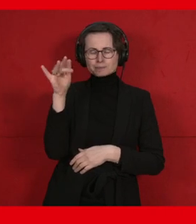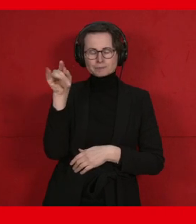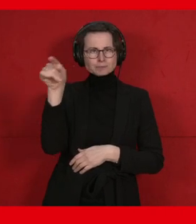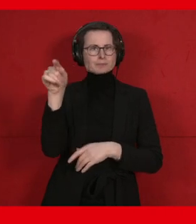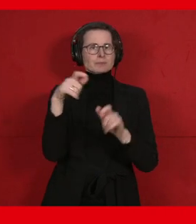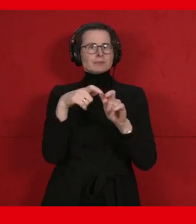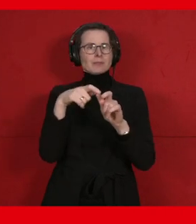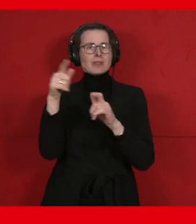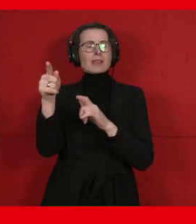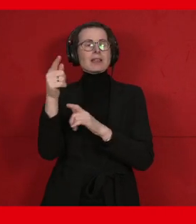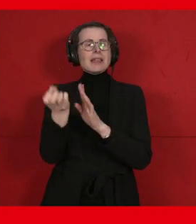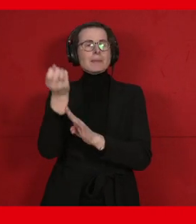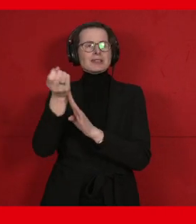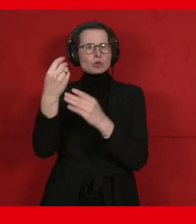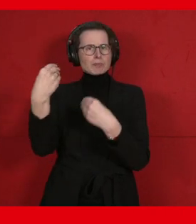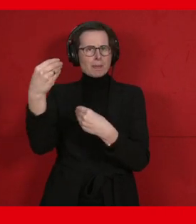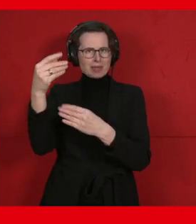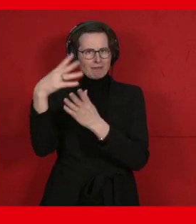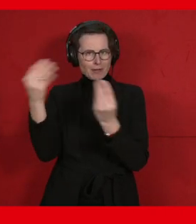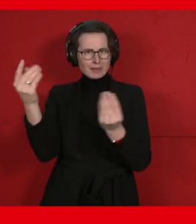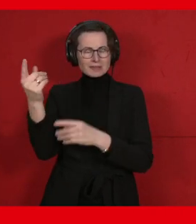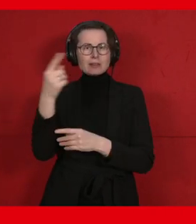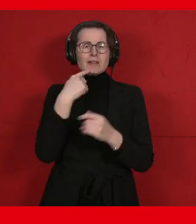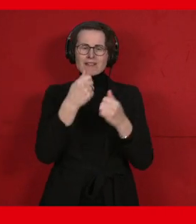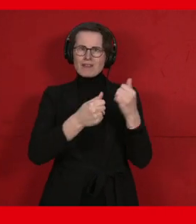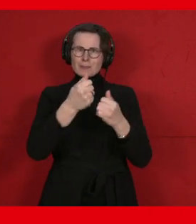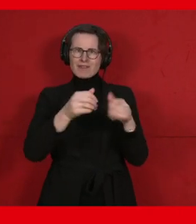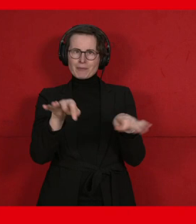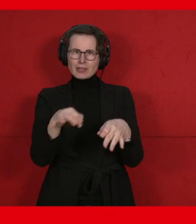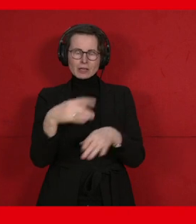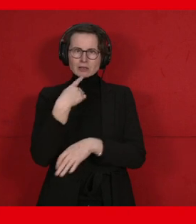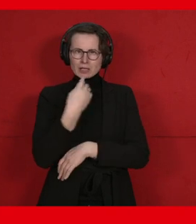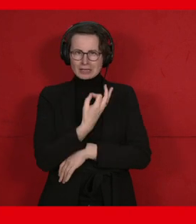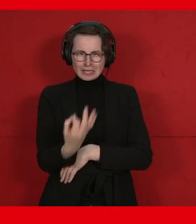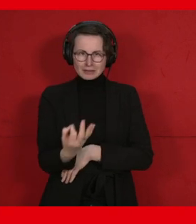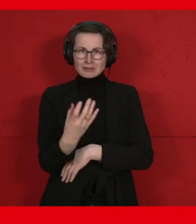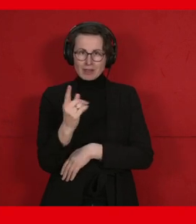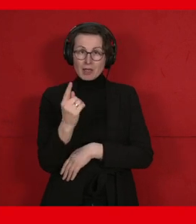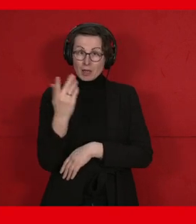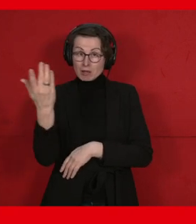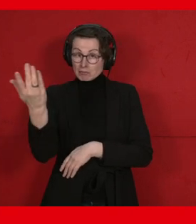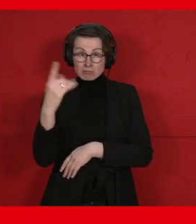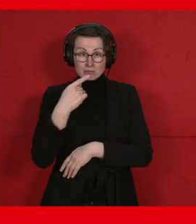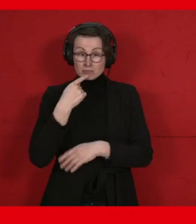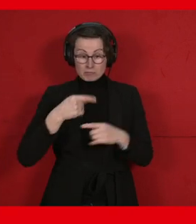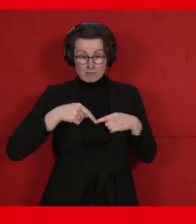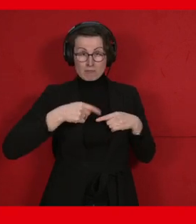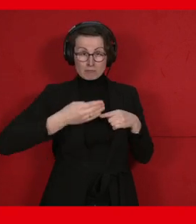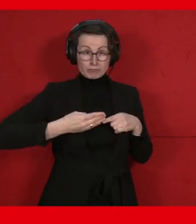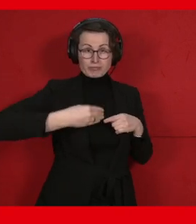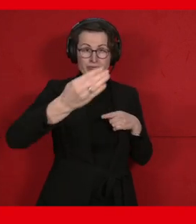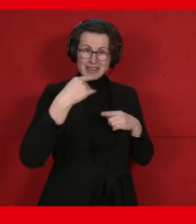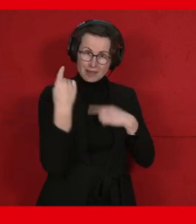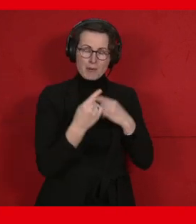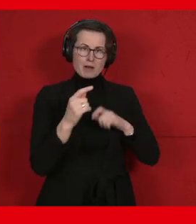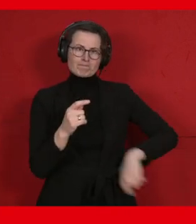SPD vermisst habe. Es steht nichts über die Wettbewerbsfähigkeit da. Und auf der Reise, damit muss es beginnen und damit muss es am Ende auch stehen.